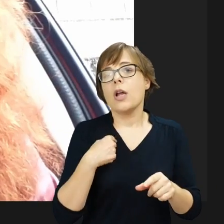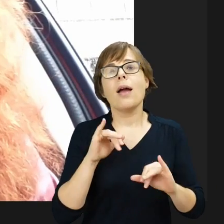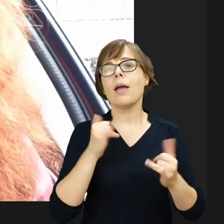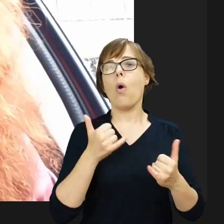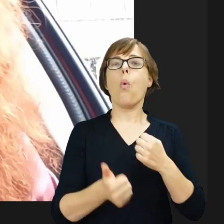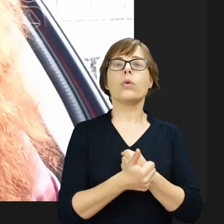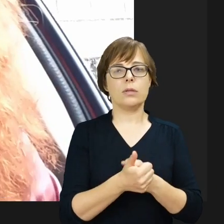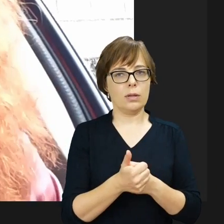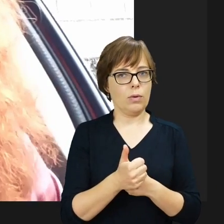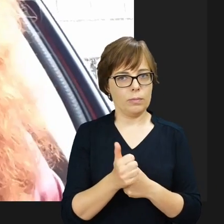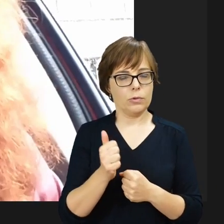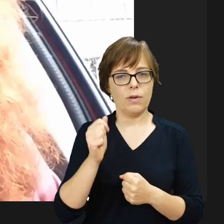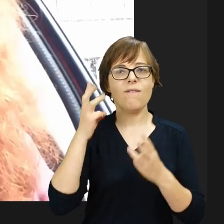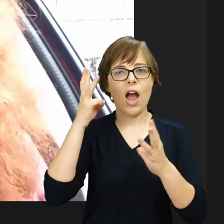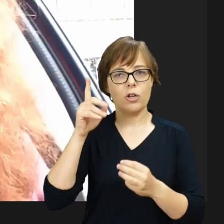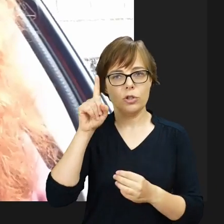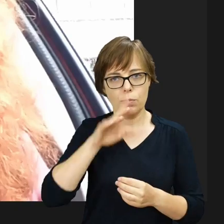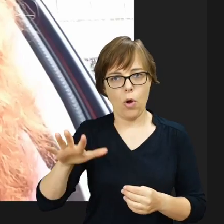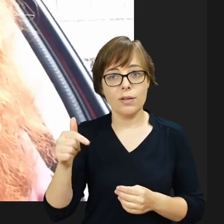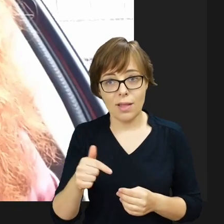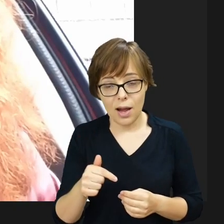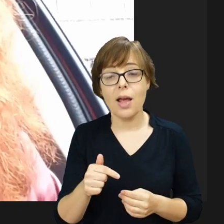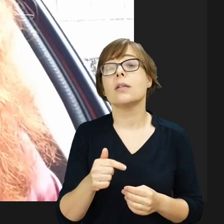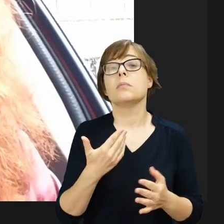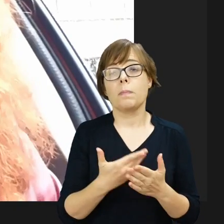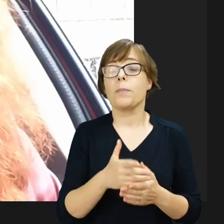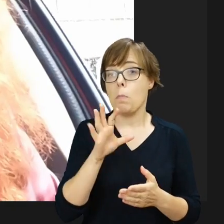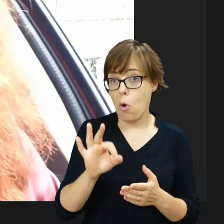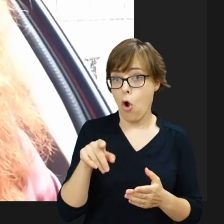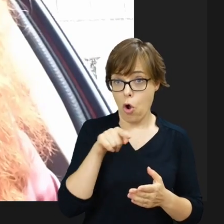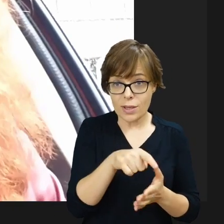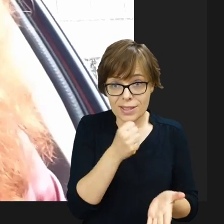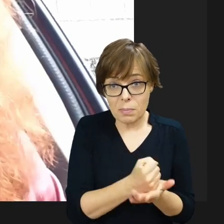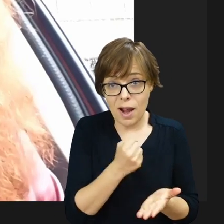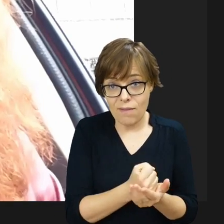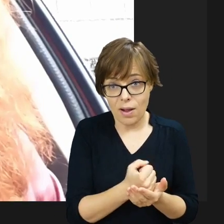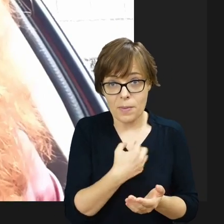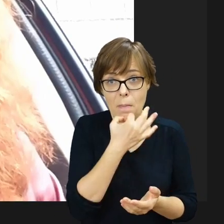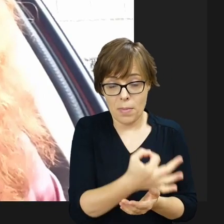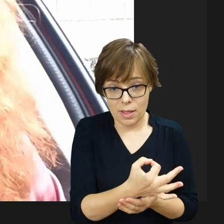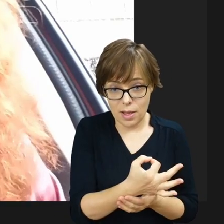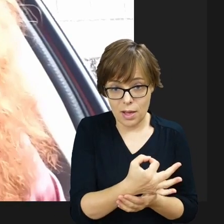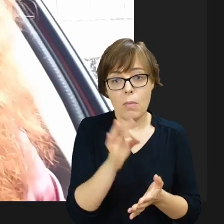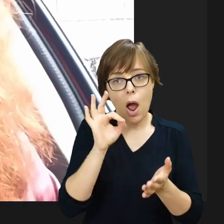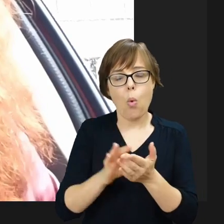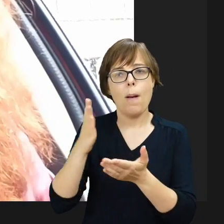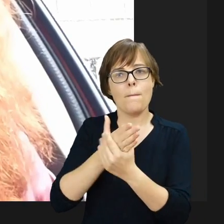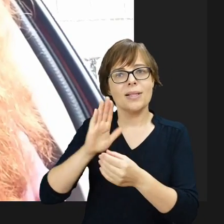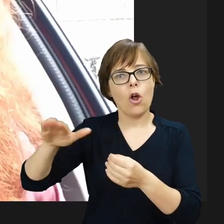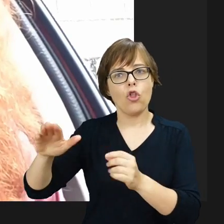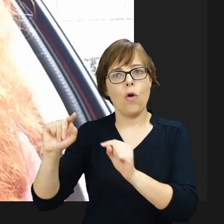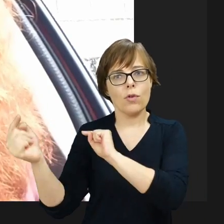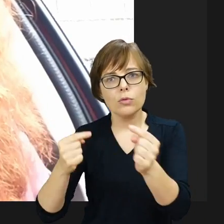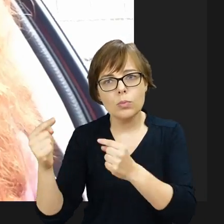ważny interes publiczny tym, że sprawa, o którą pytam, jest przedmiotem międzynarodowego sporu, szerokiej